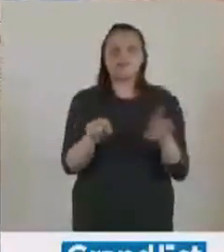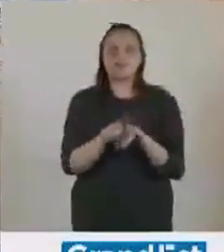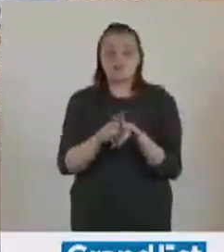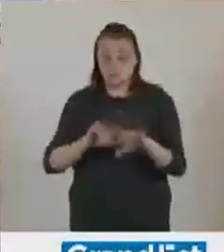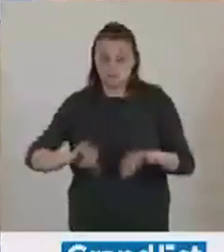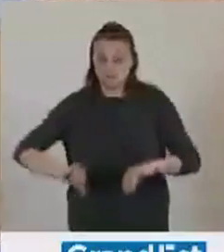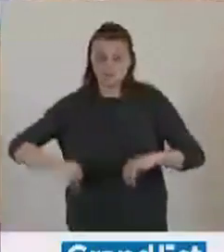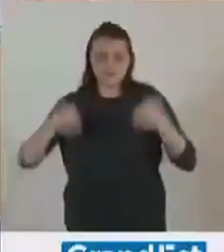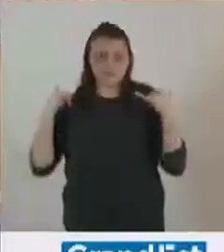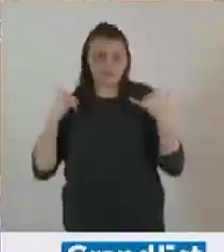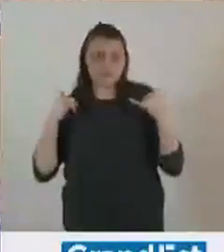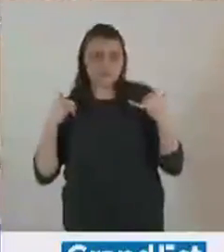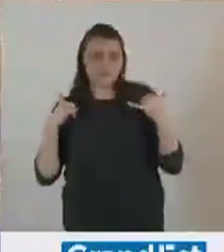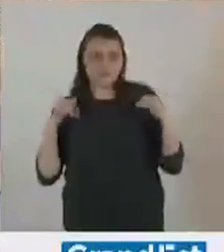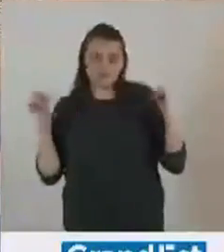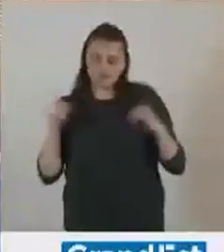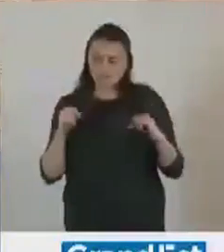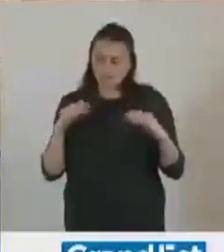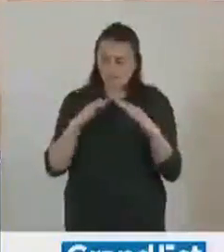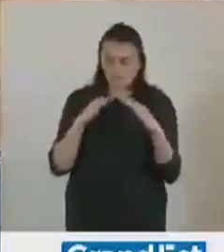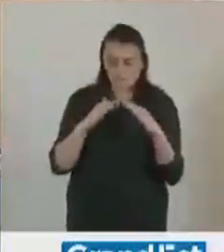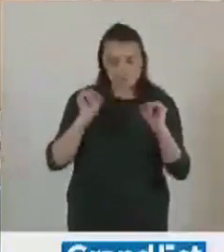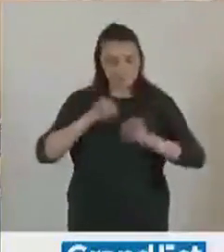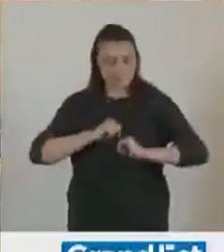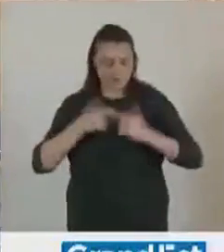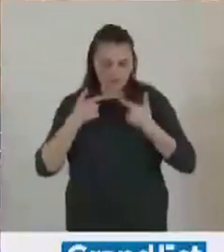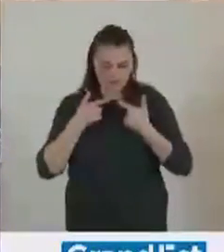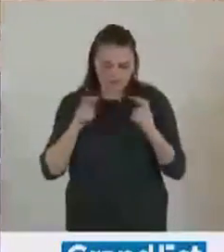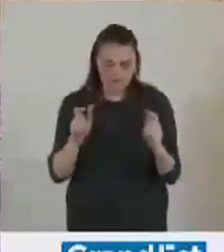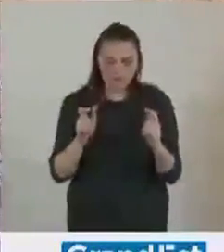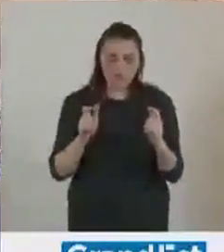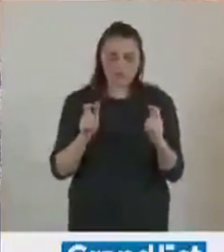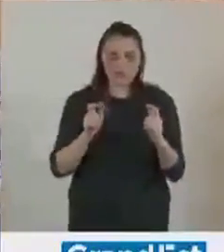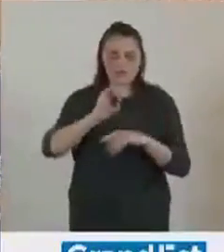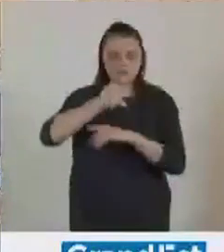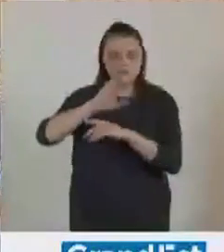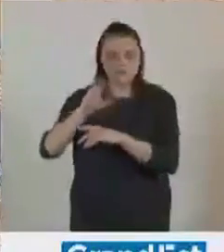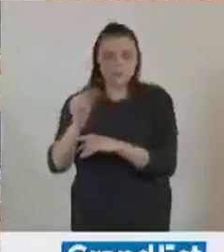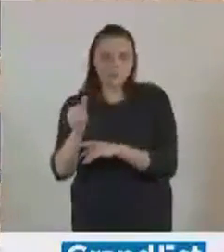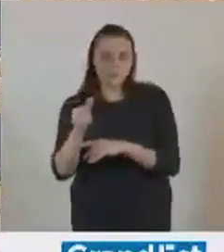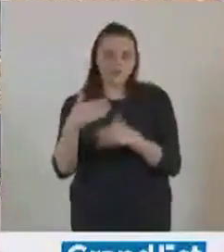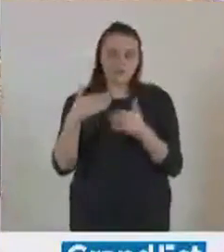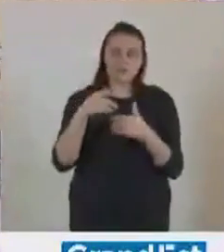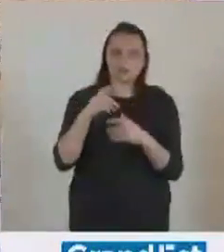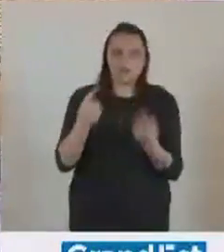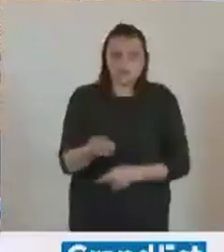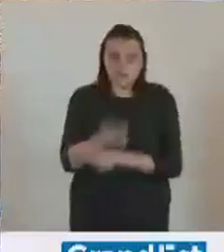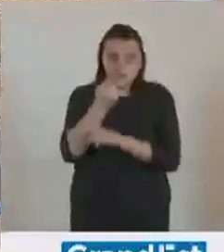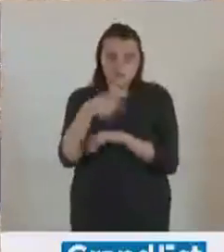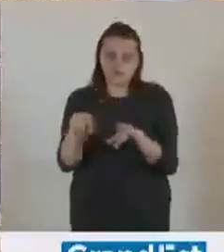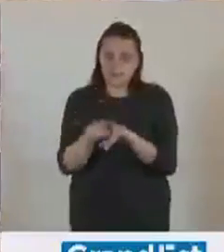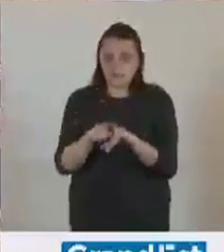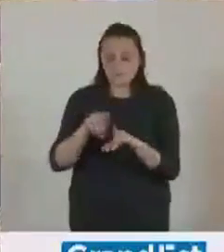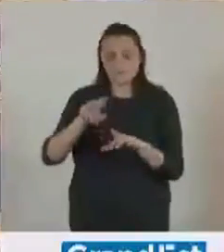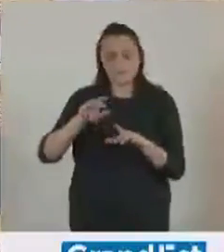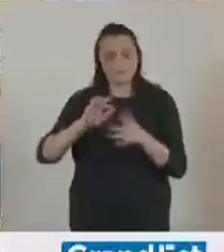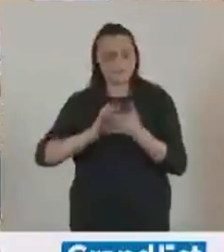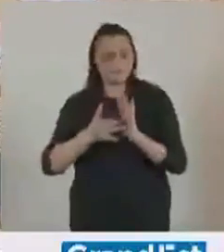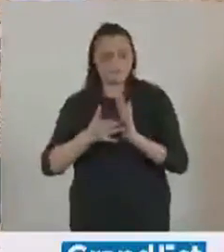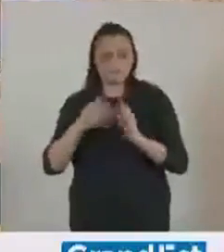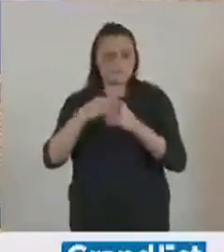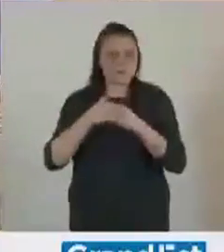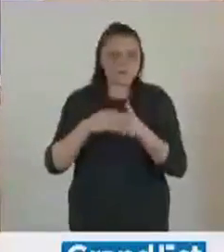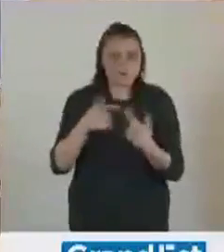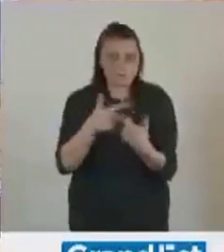maison d'un accès illimité à une offre éducative numérisée, à une offre de loisirs inépuisable. Vous mesurez, mes chers